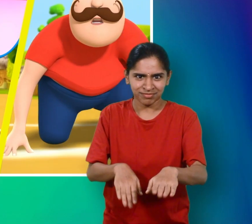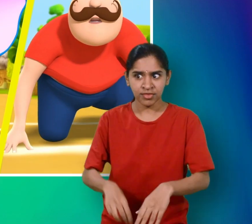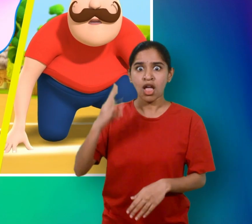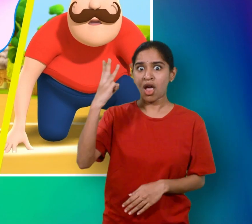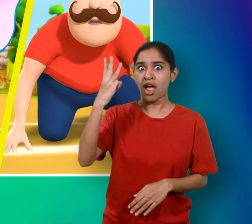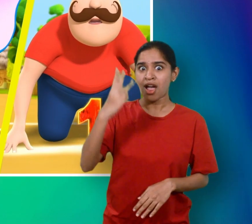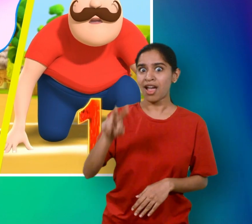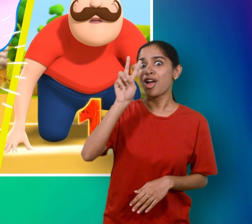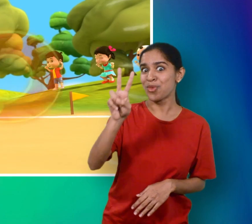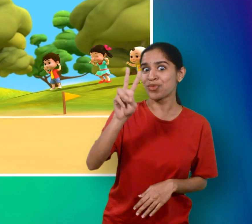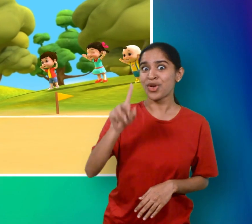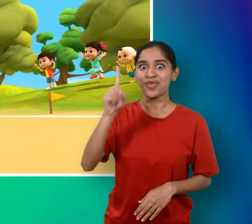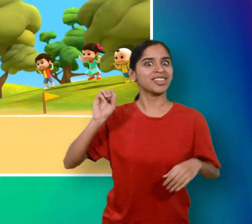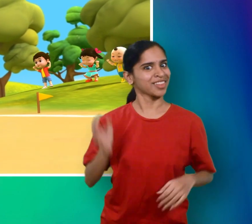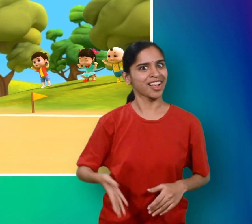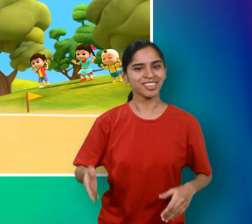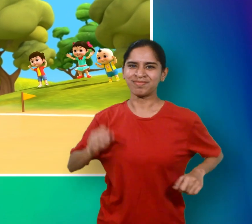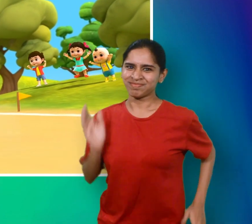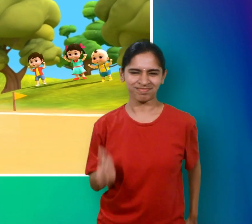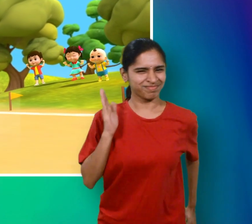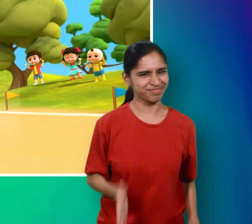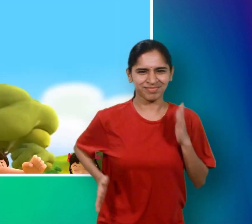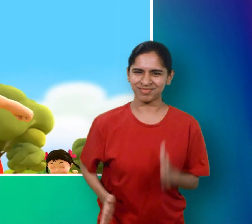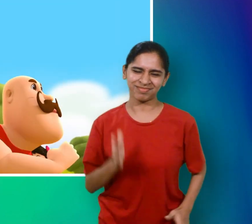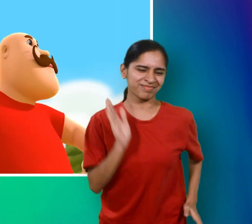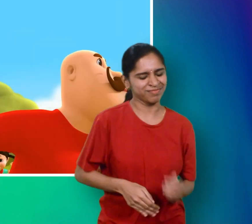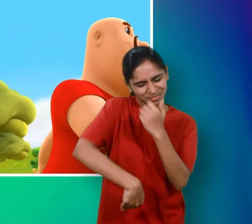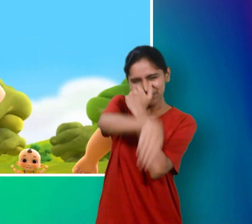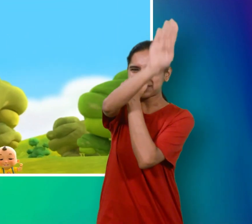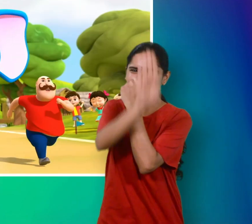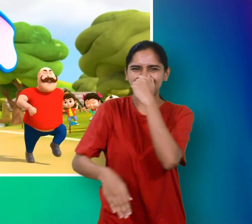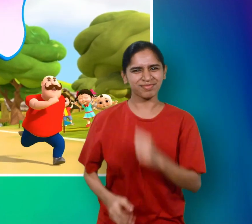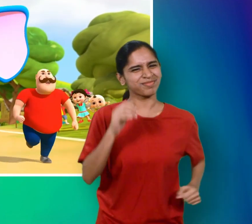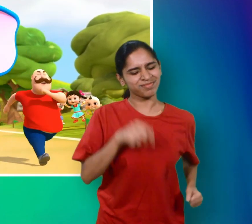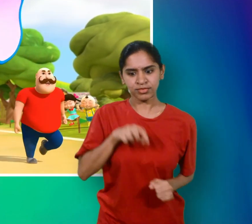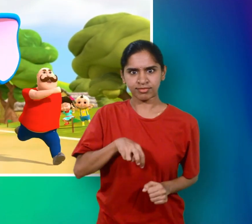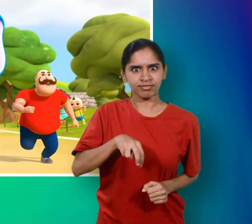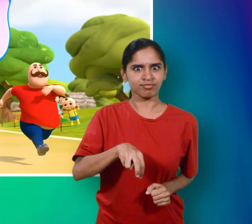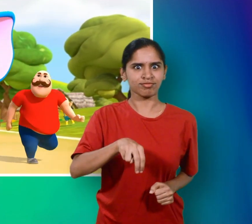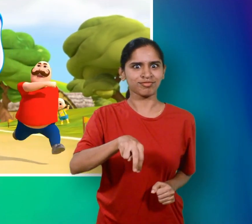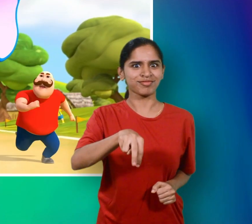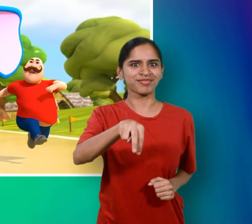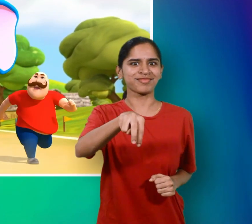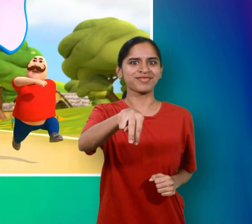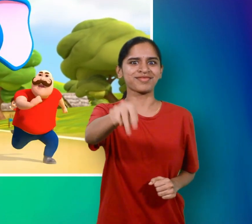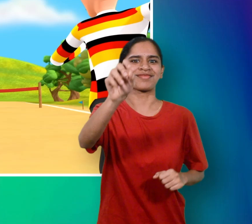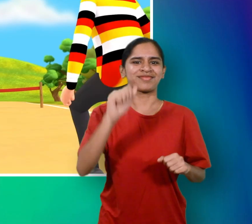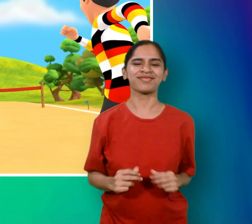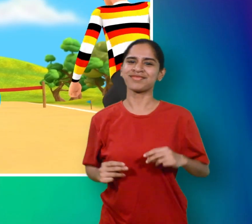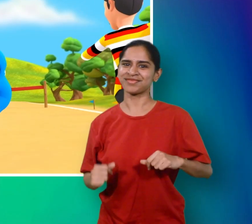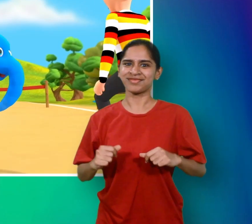तीनों मिलकर संग में भागे, हाथी भागा सबसे